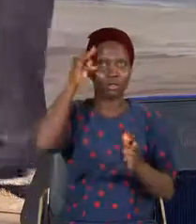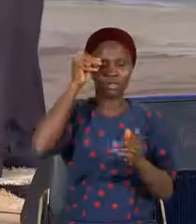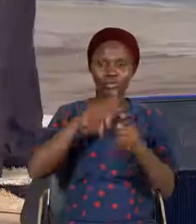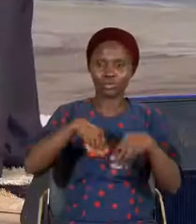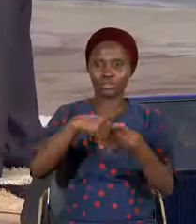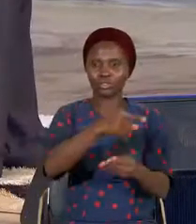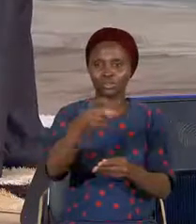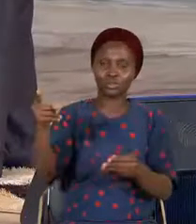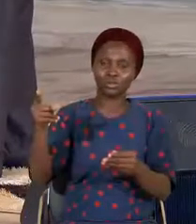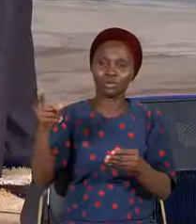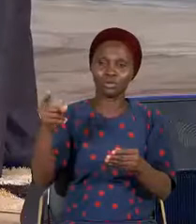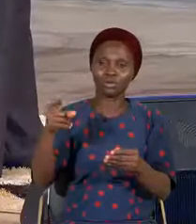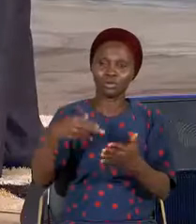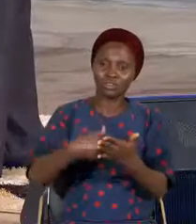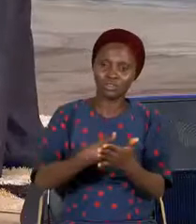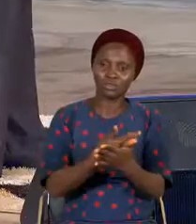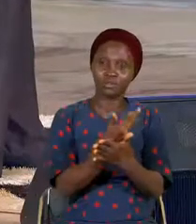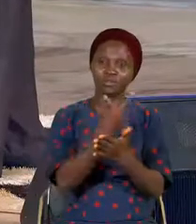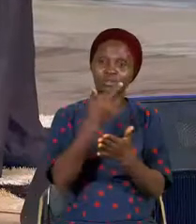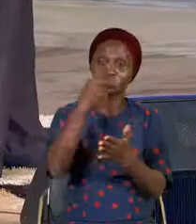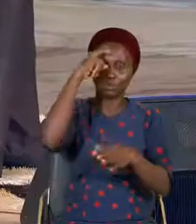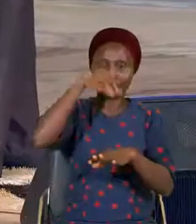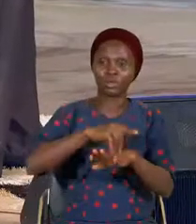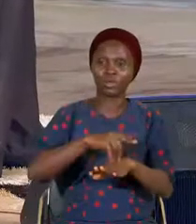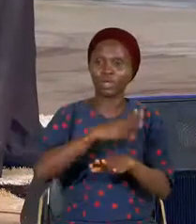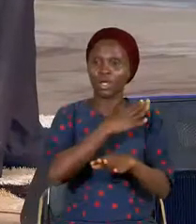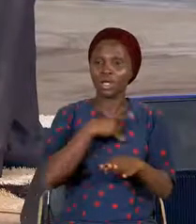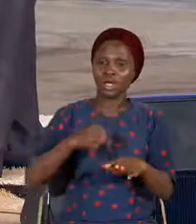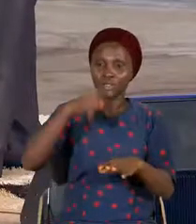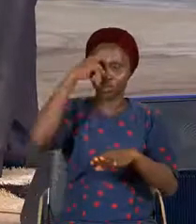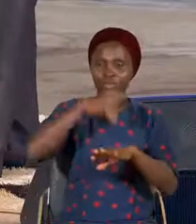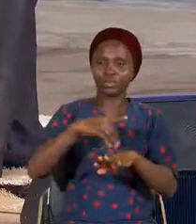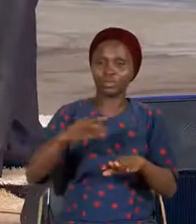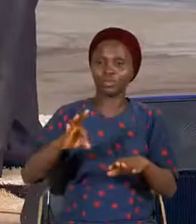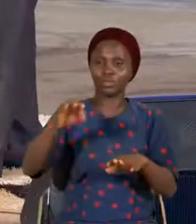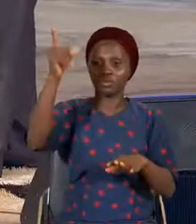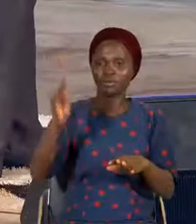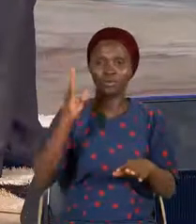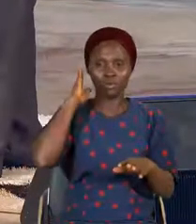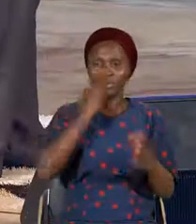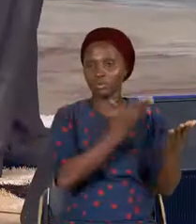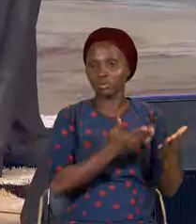sagesse nouvelle, fraîche. Et la sagesse de Dieu va apporter la joie, la paix,